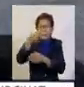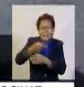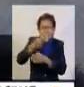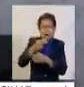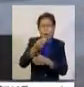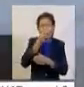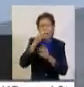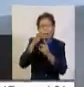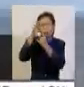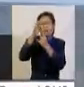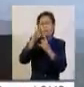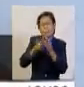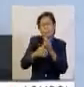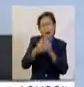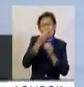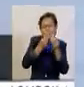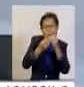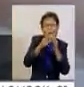utama.